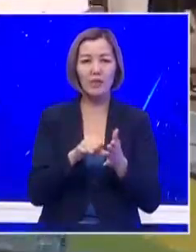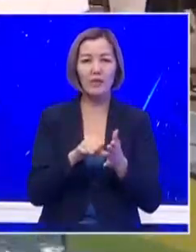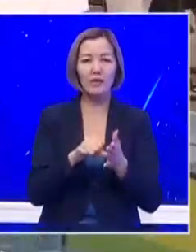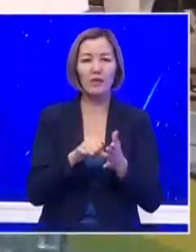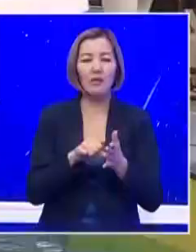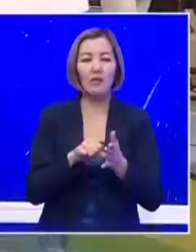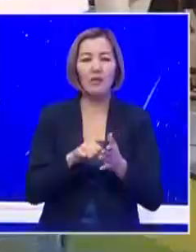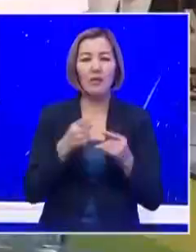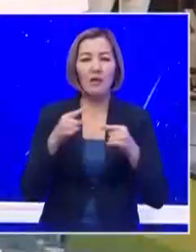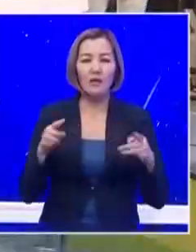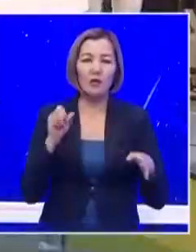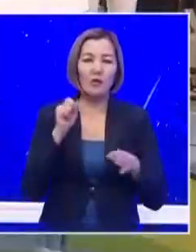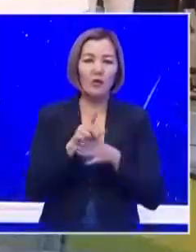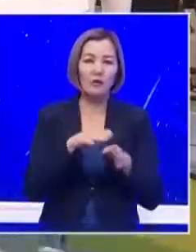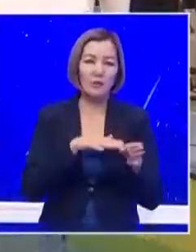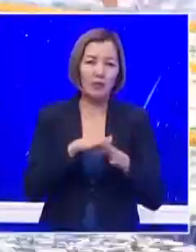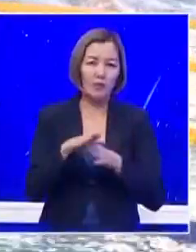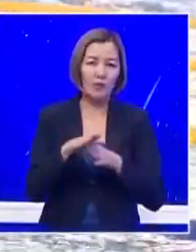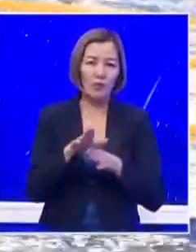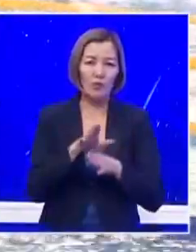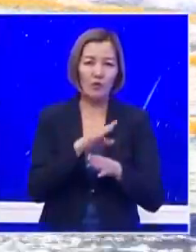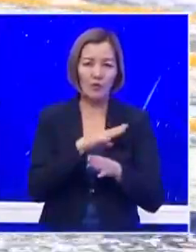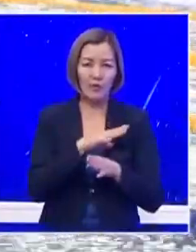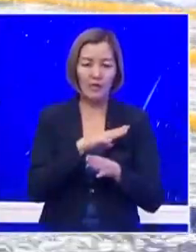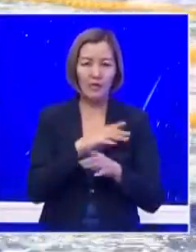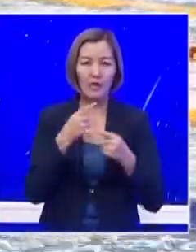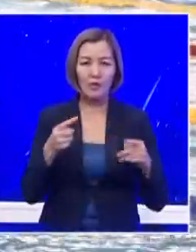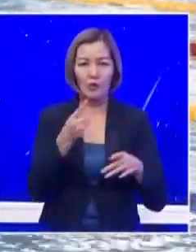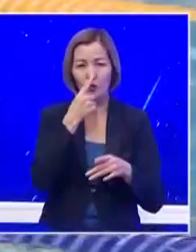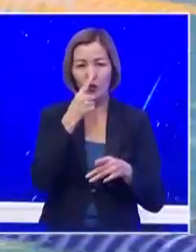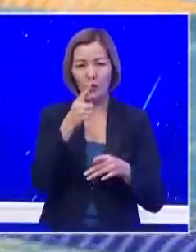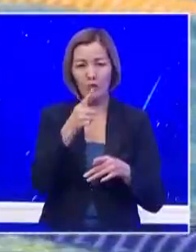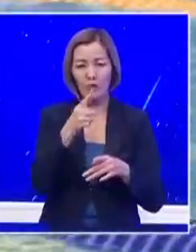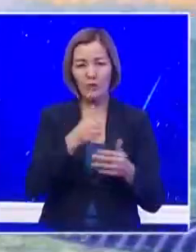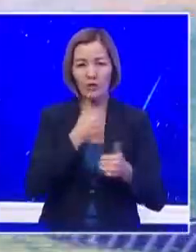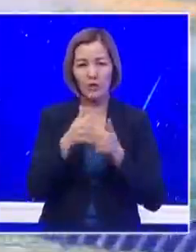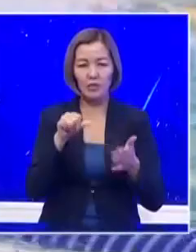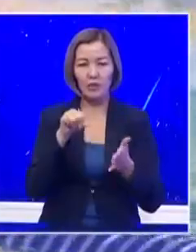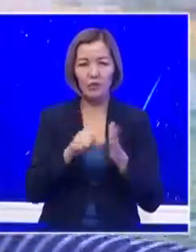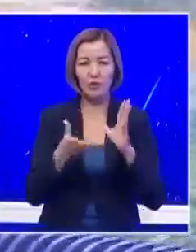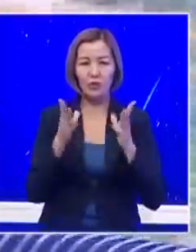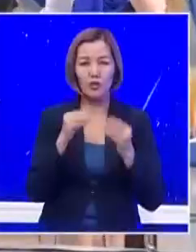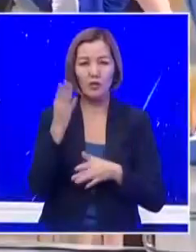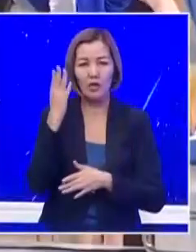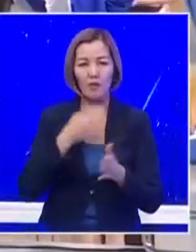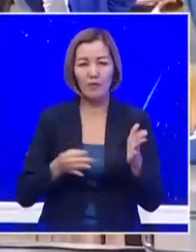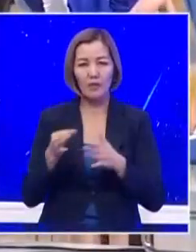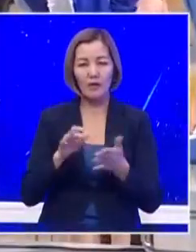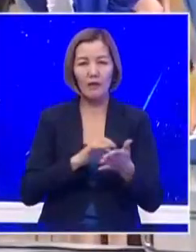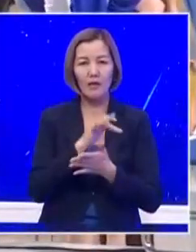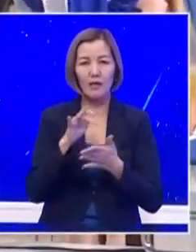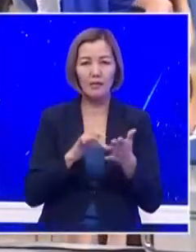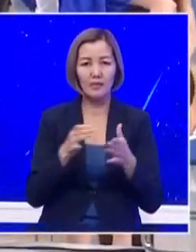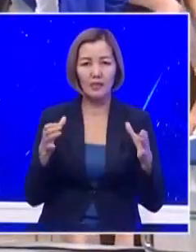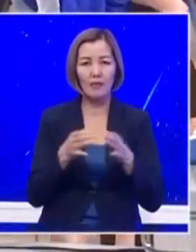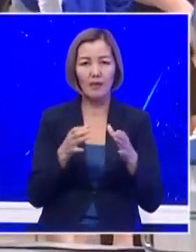келді. Олар брас, баттерфлай, шалқалап және еркін жүзу әдістері бойынша бірнеше қашықтықта жарысқа түсті.